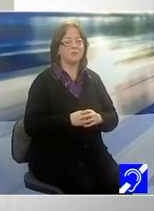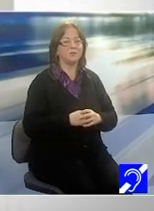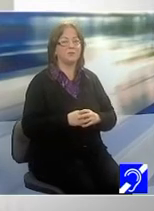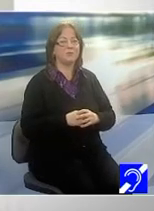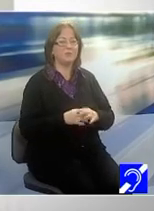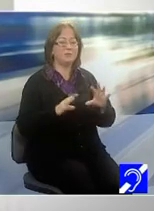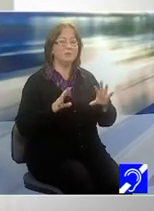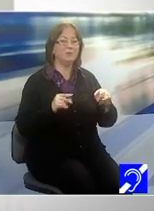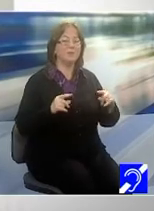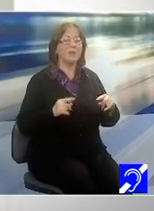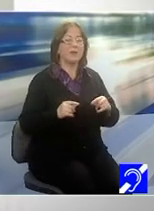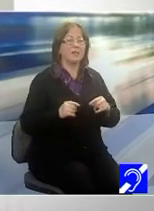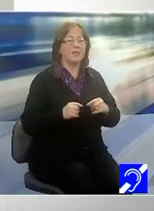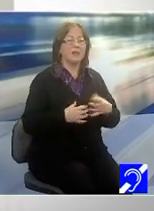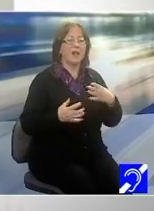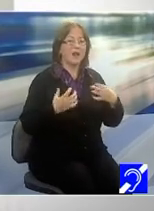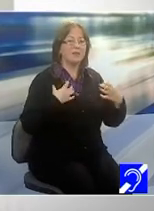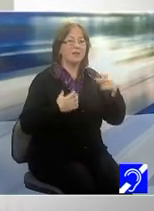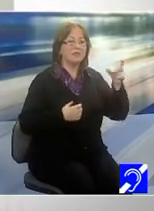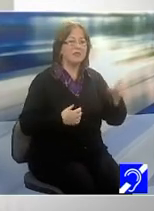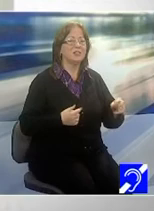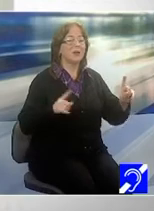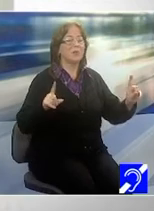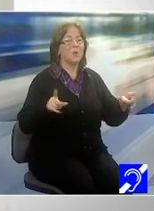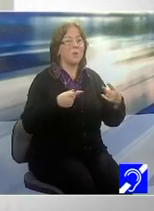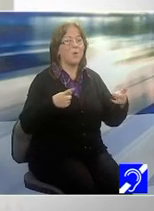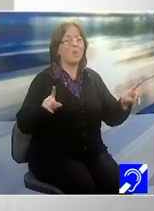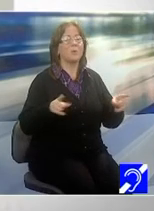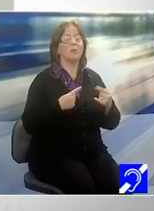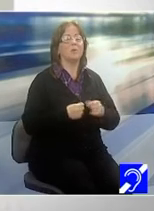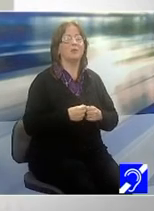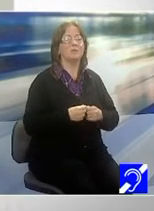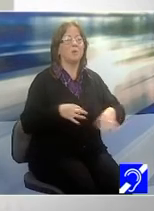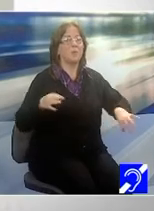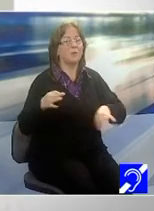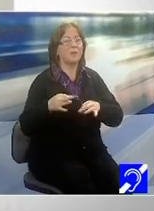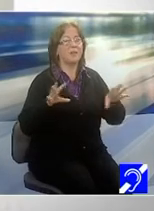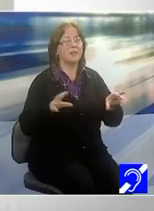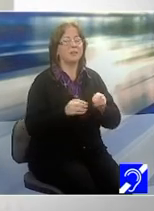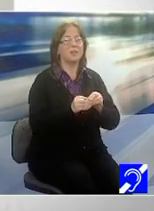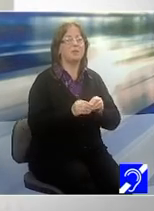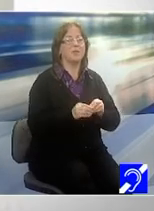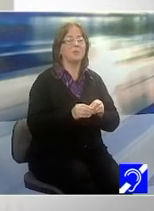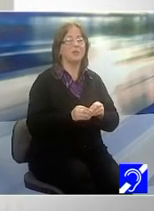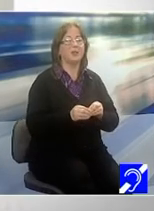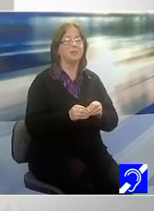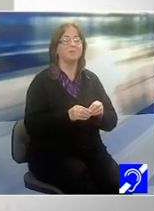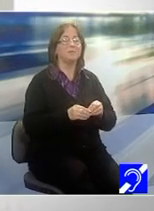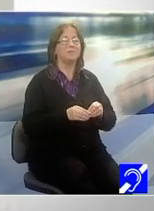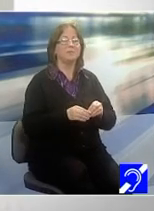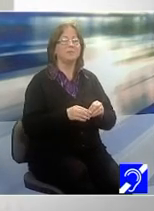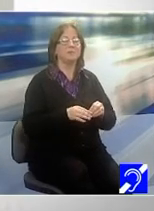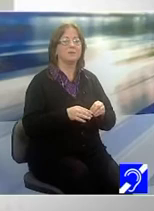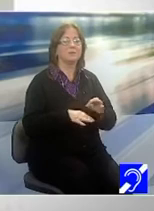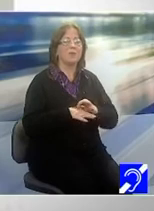Operei Naționale Cluj, a corului, a orchestrei, a maestrului Crescenții, toate au condus, pentru că să știi că doar cu